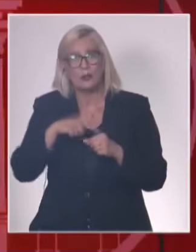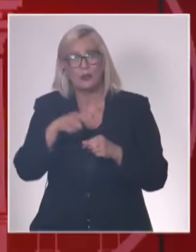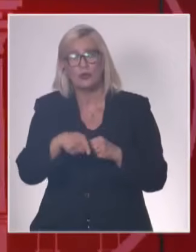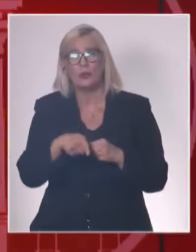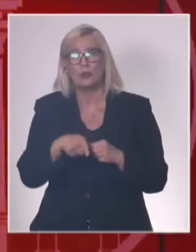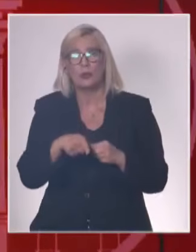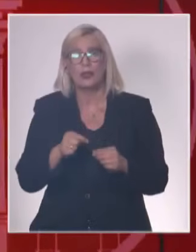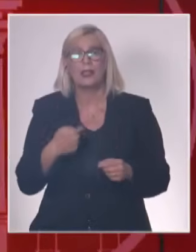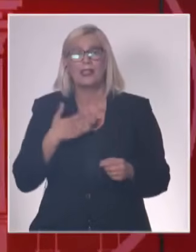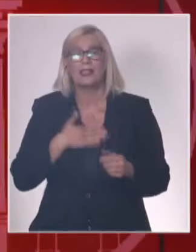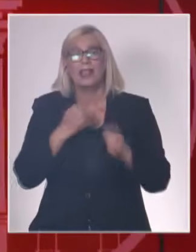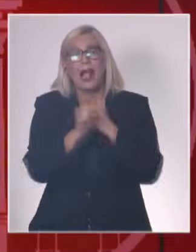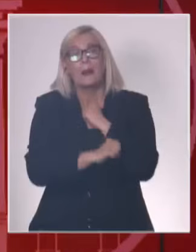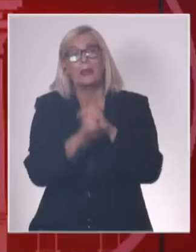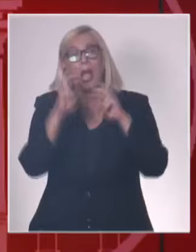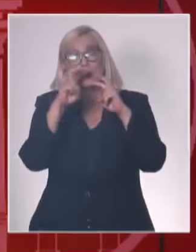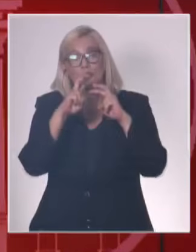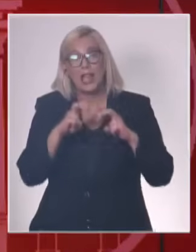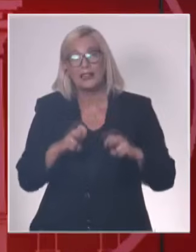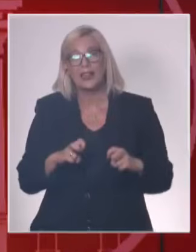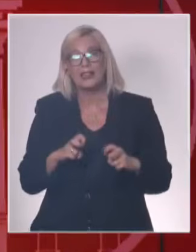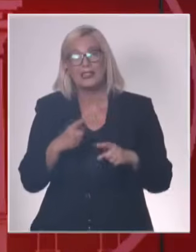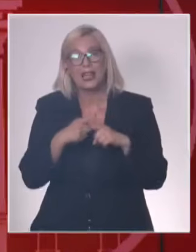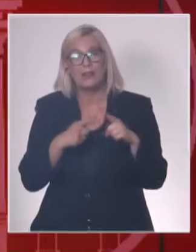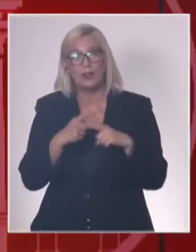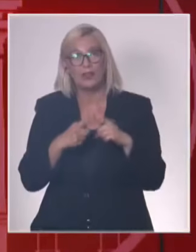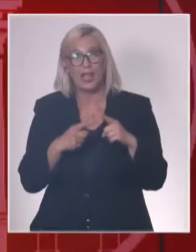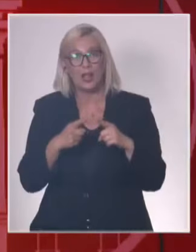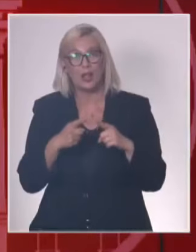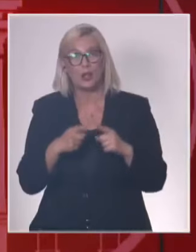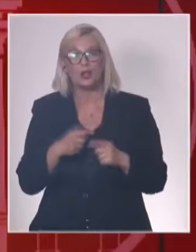внесувал повеќе научна анализа во делот на креирање на мерките.